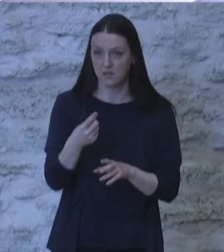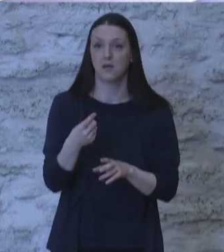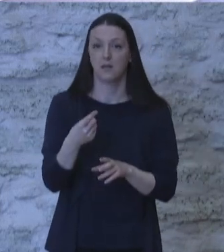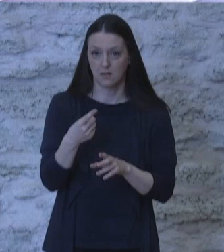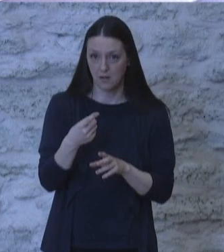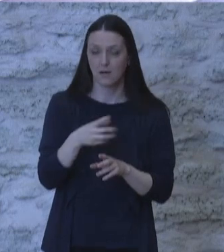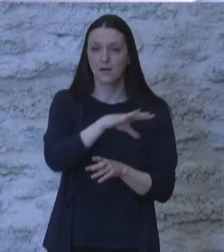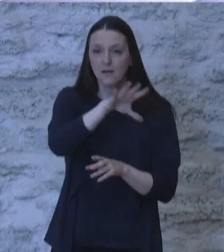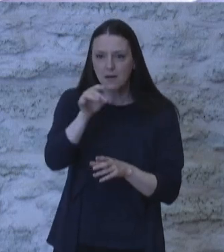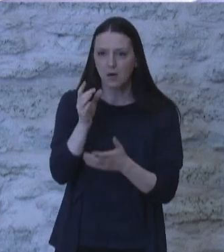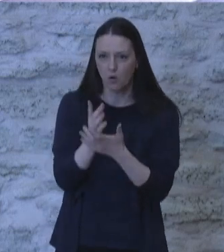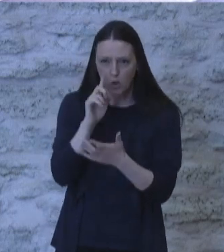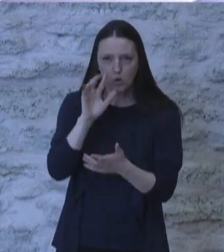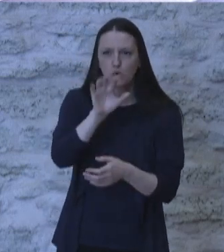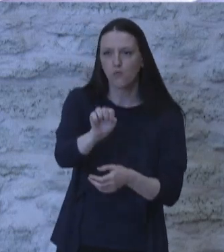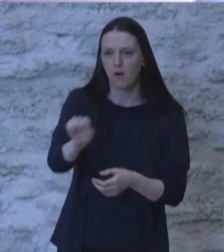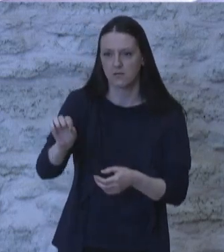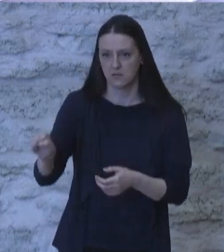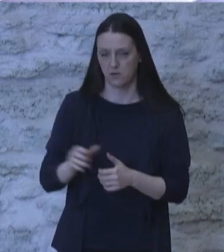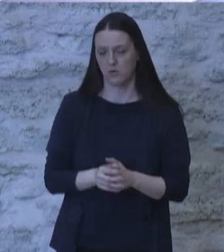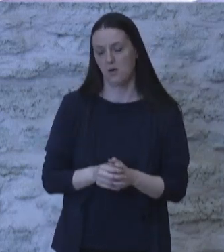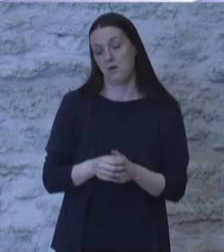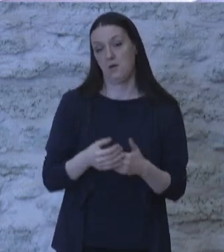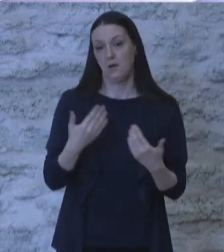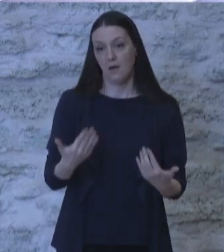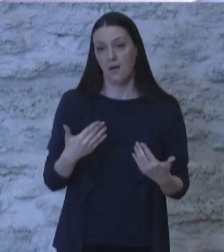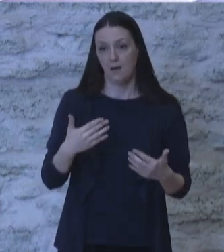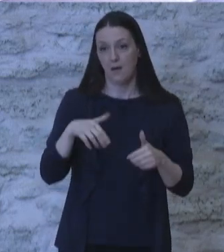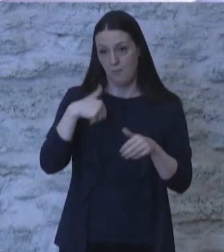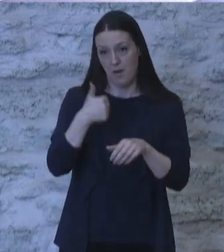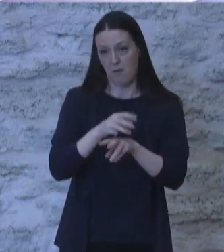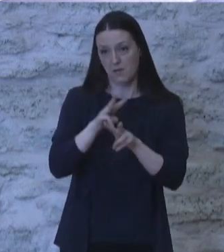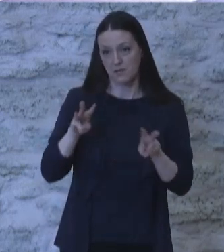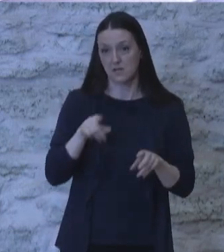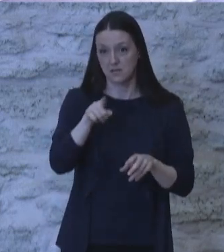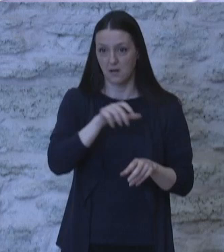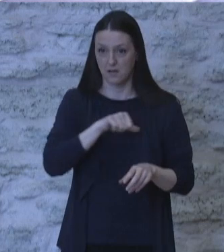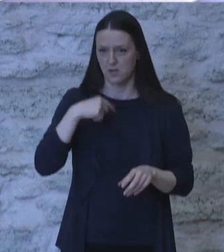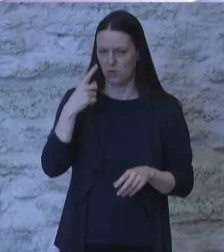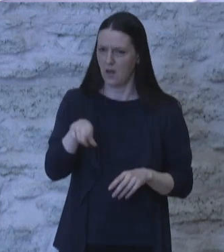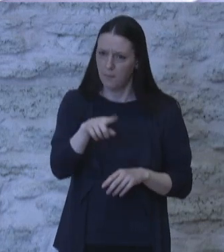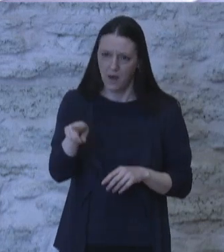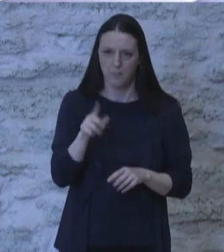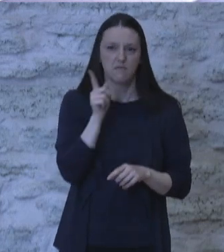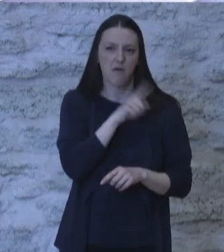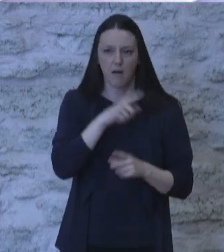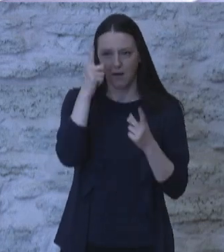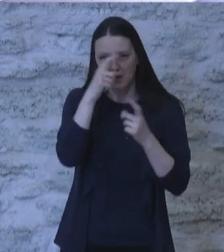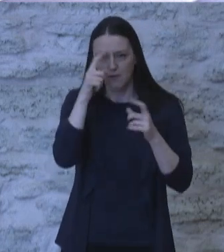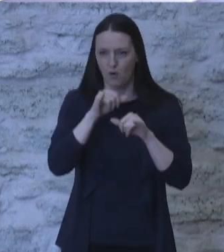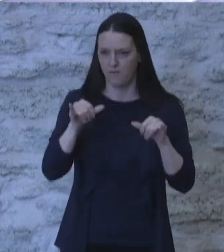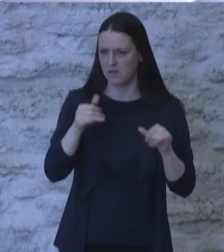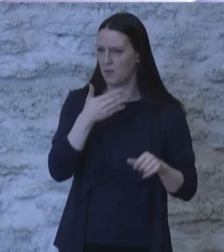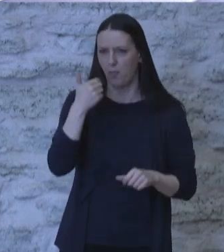kõik tuvastatud. Ja Jüris, oled ise korduvalt tauninud väärinformatsiooni loomist ja levitamist. See tõta küsingi konkreetselt, kas